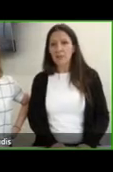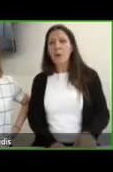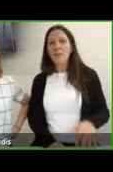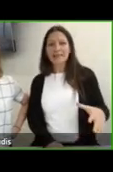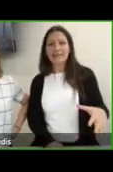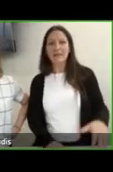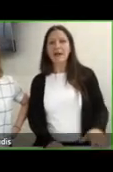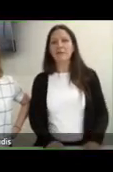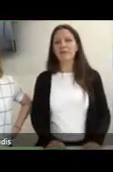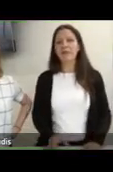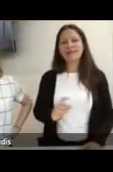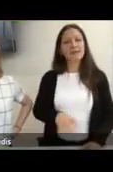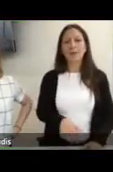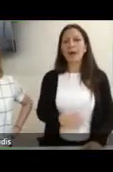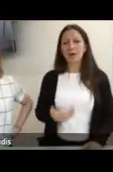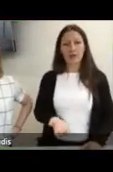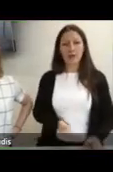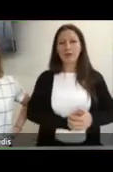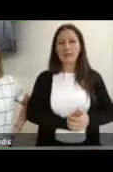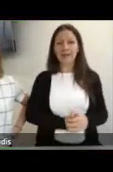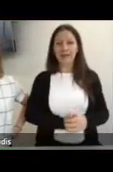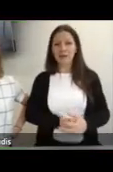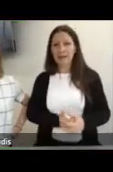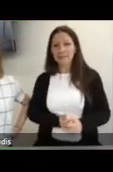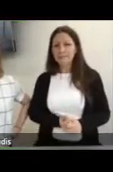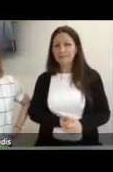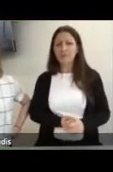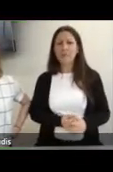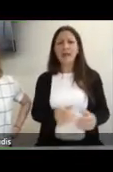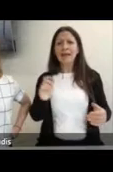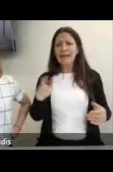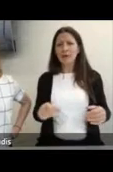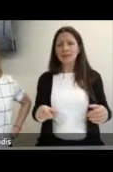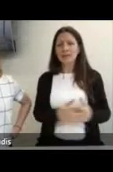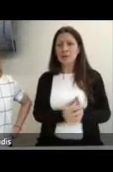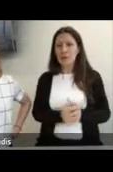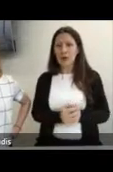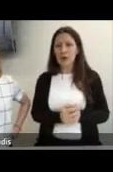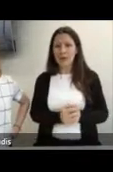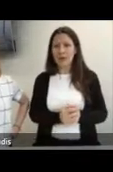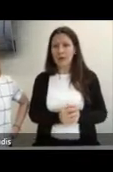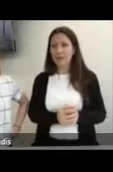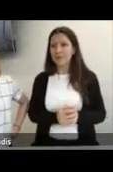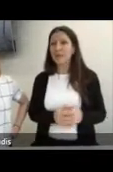Donc, pour participer, en fait, vous avez simplement à cocher une des catégories et à peser sur